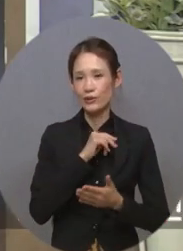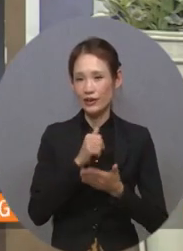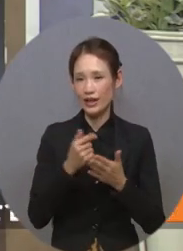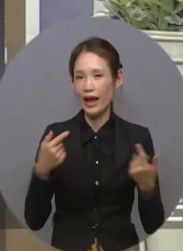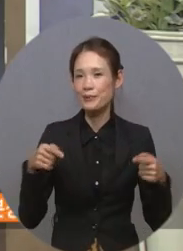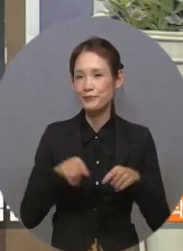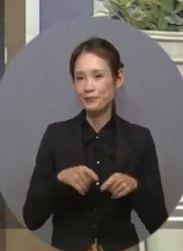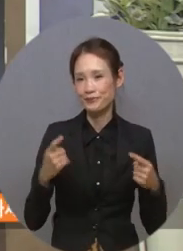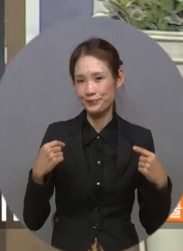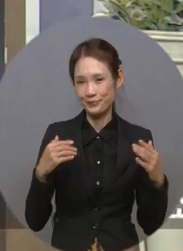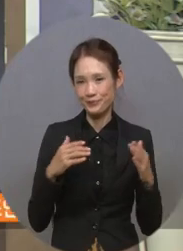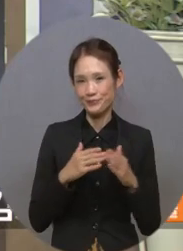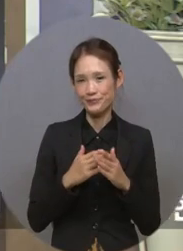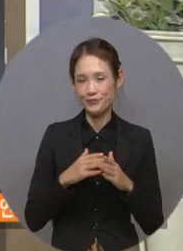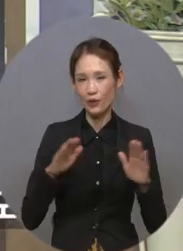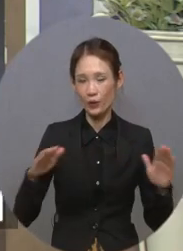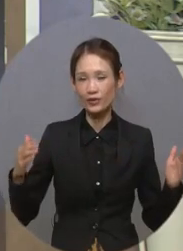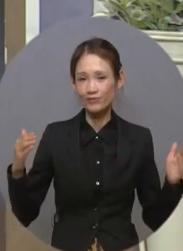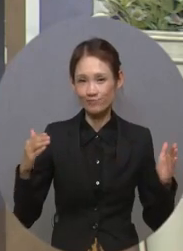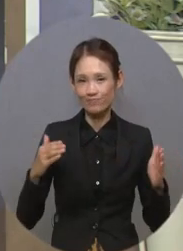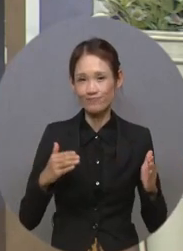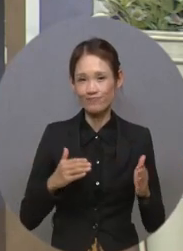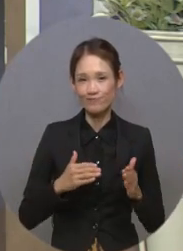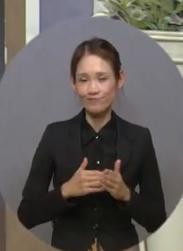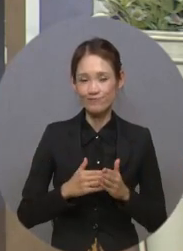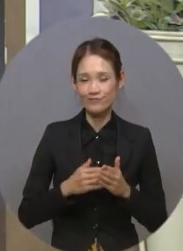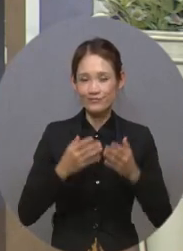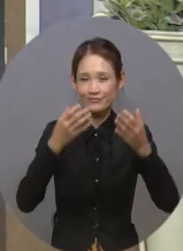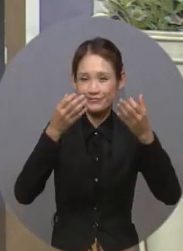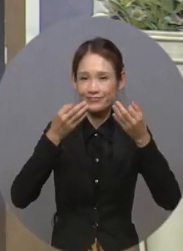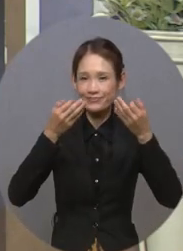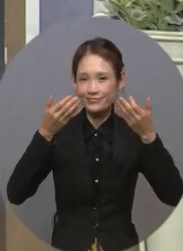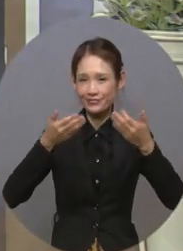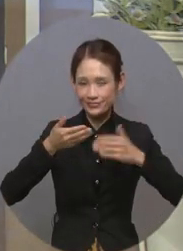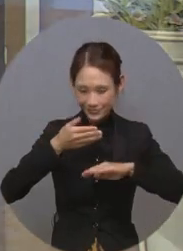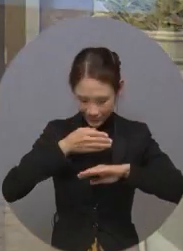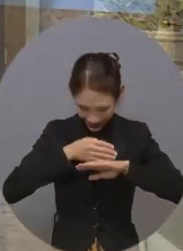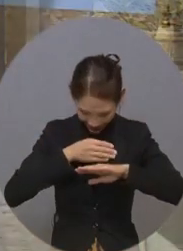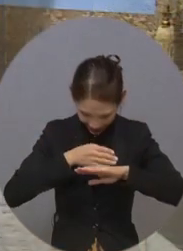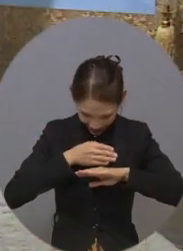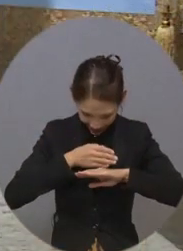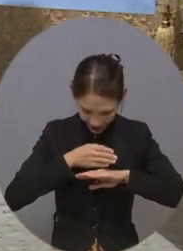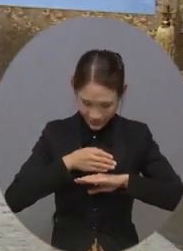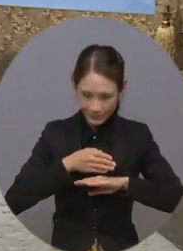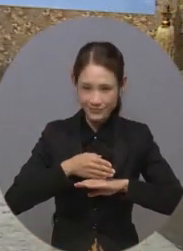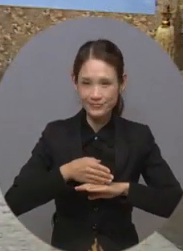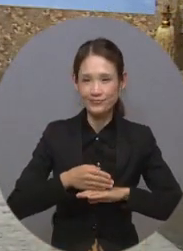함께했습니다. 행복나눔 지킴이 오늘은 여기까지입니다. 시청해주신 여러분 고맙습니다.